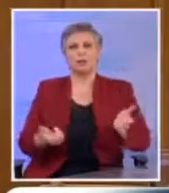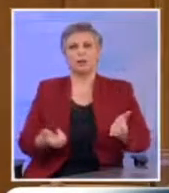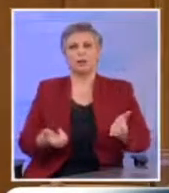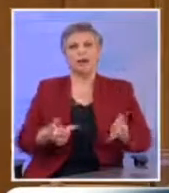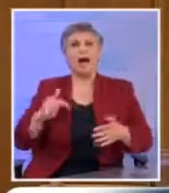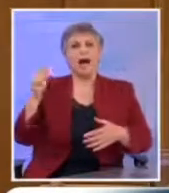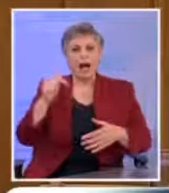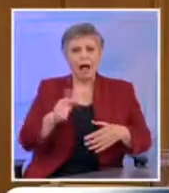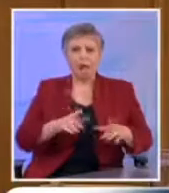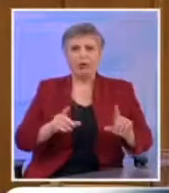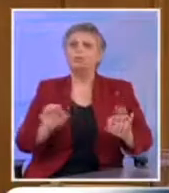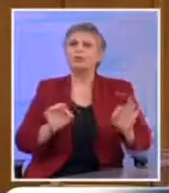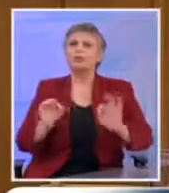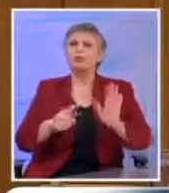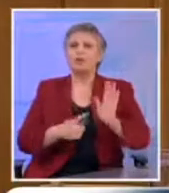αδύνατους.